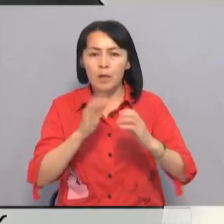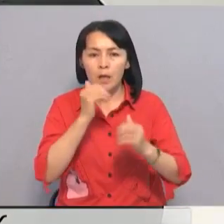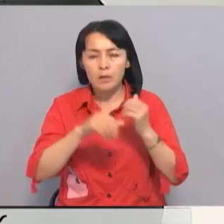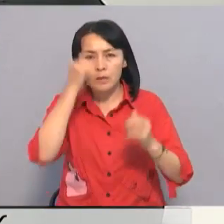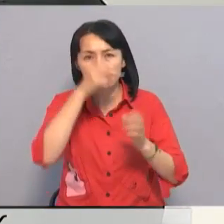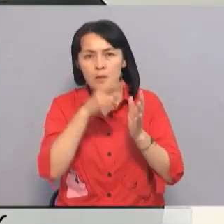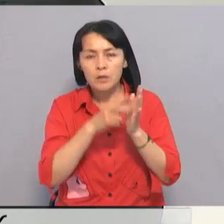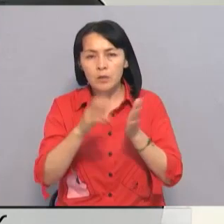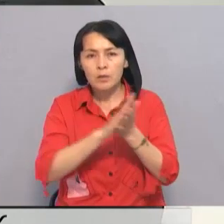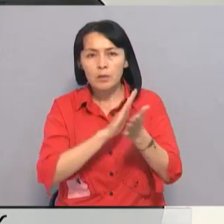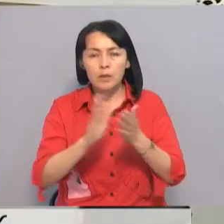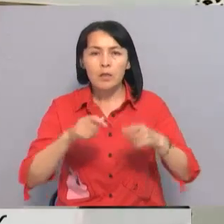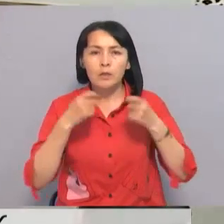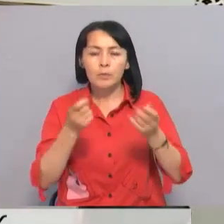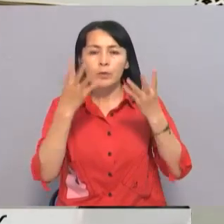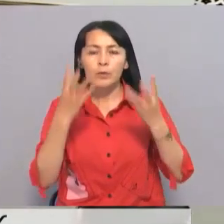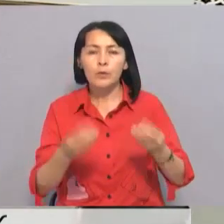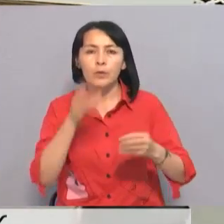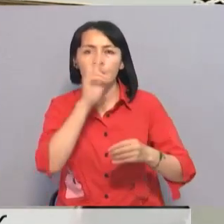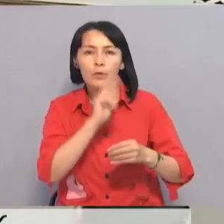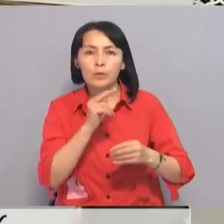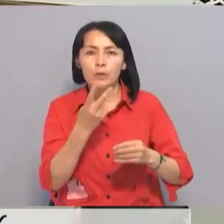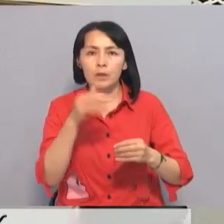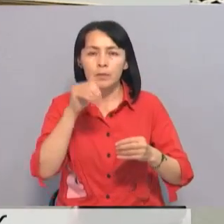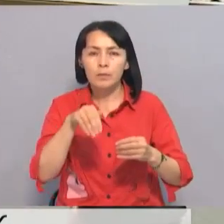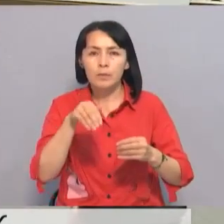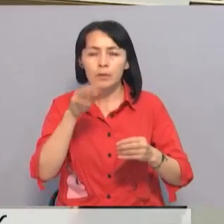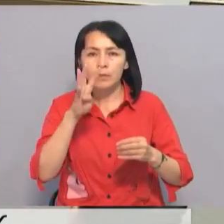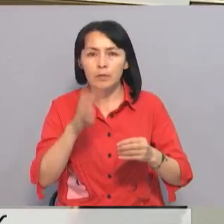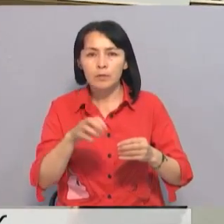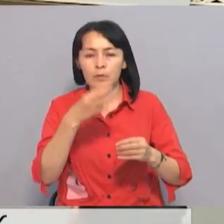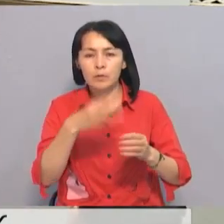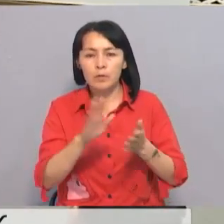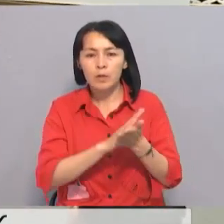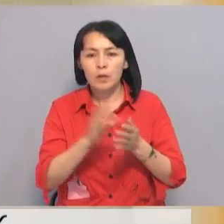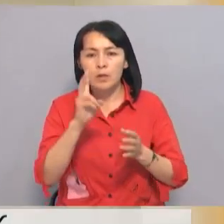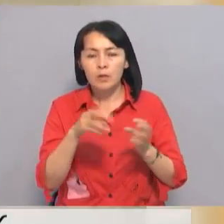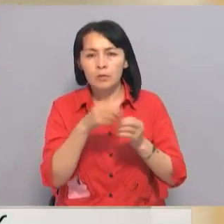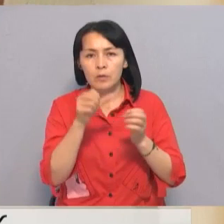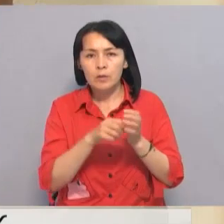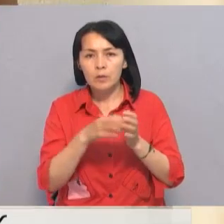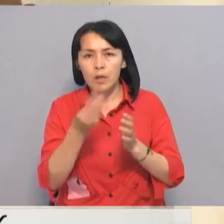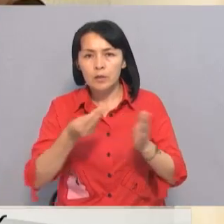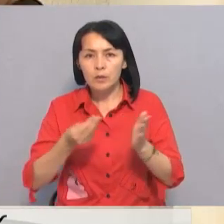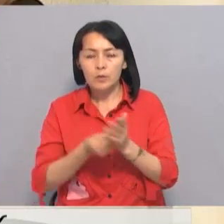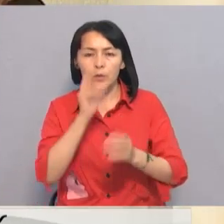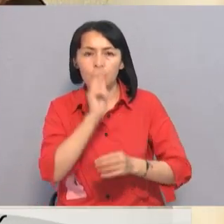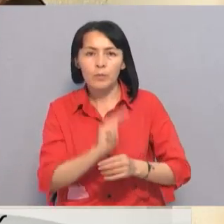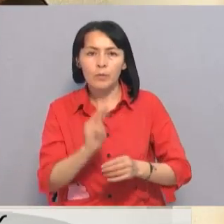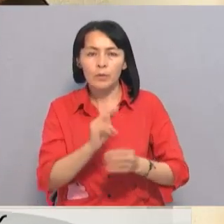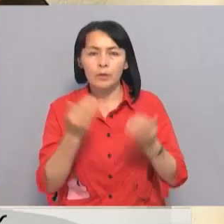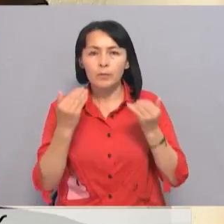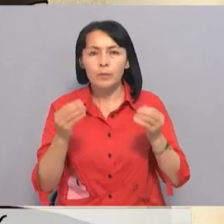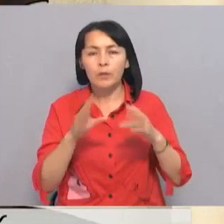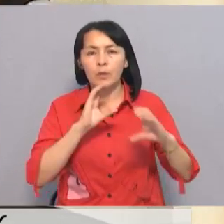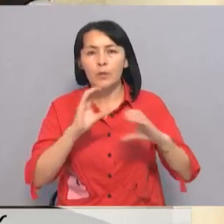сайын 800 грант бөлінеді. Бүгінде білімгерлердің 2338 грант оқыса 216 студент ақылы негізде білім алады.